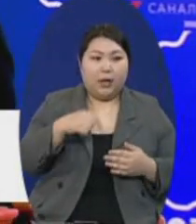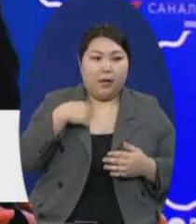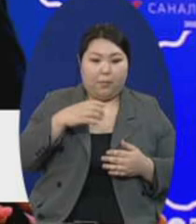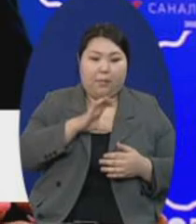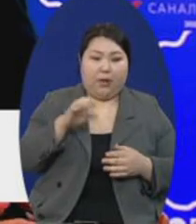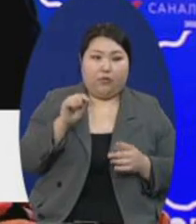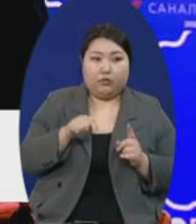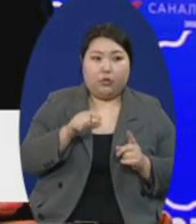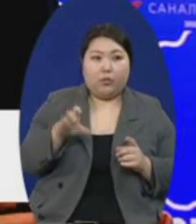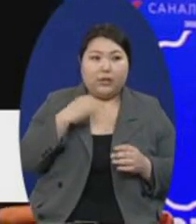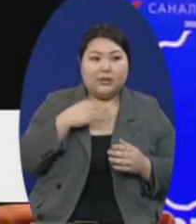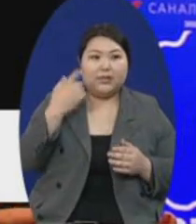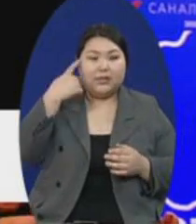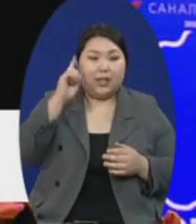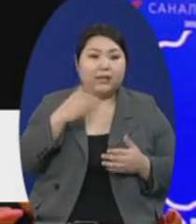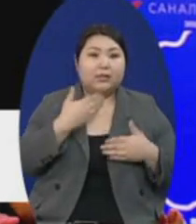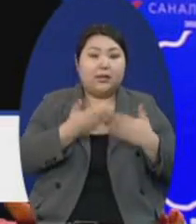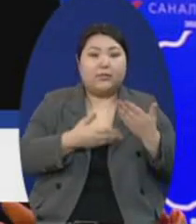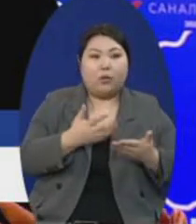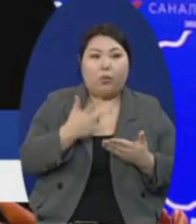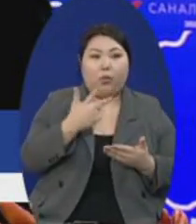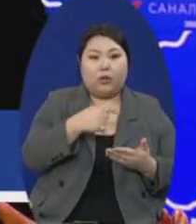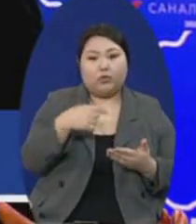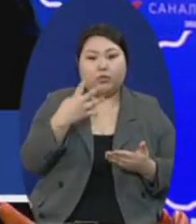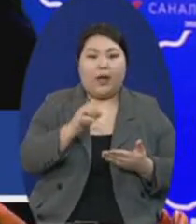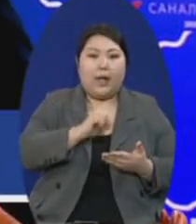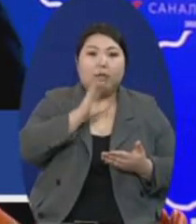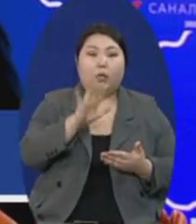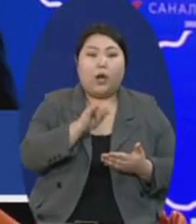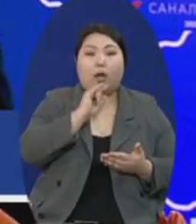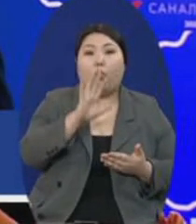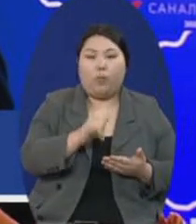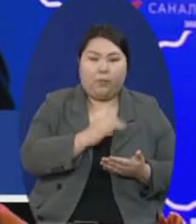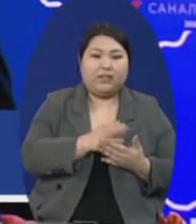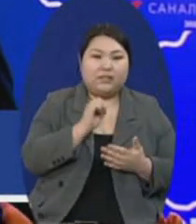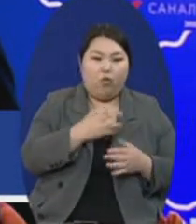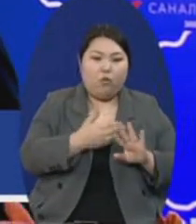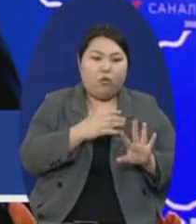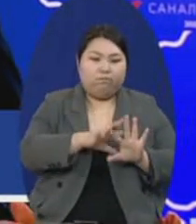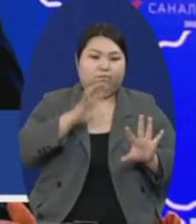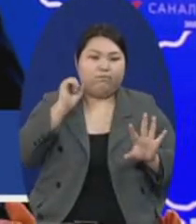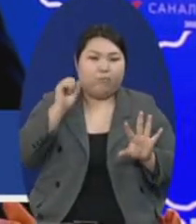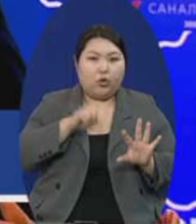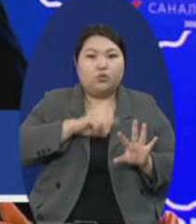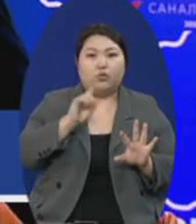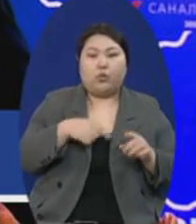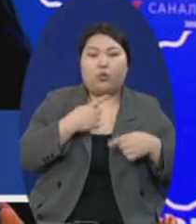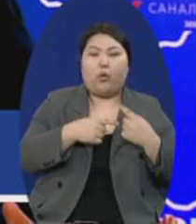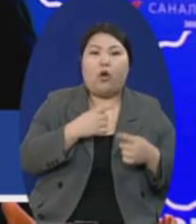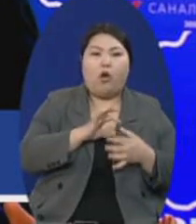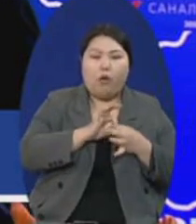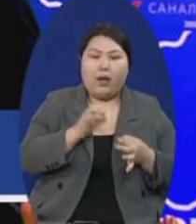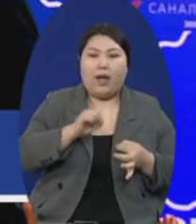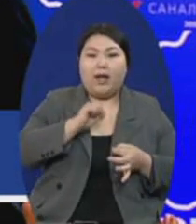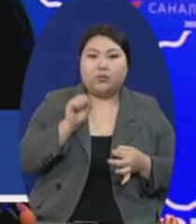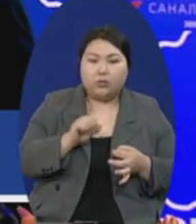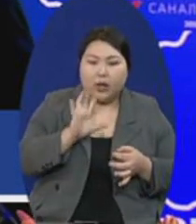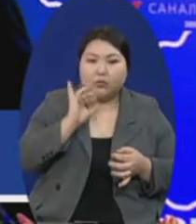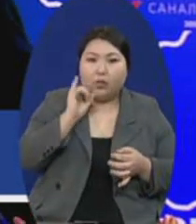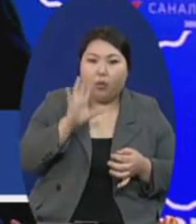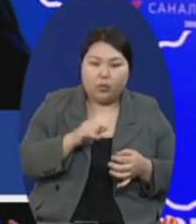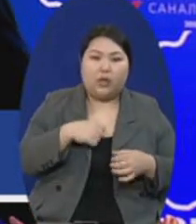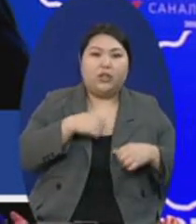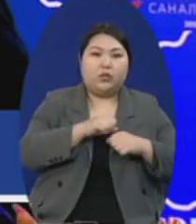тавьсан. 3-4 асуултгүй асуулт бий. Одоо төрийн нэг жагсаалт зүгтээ асуулт зөвшөөрлийн асуулт холбоотой асуулт. За хүмүүсийн